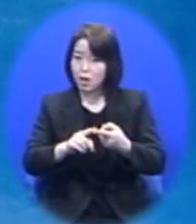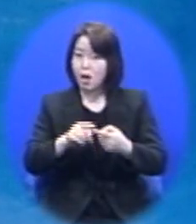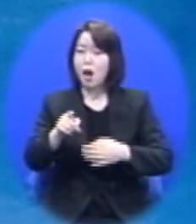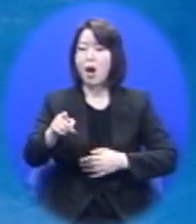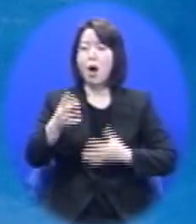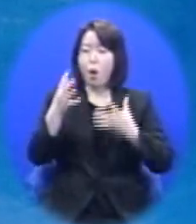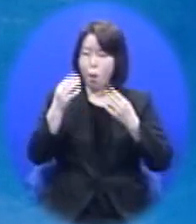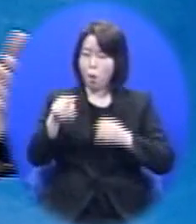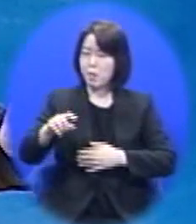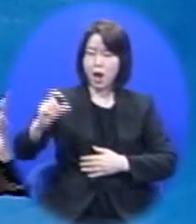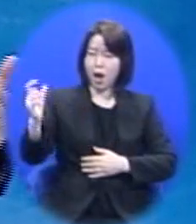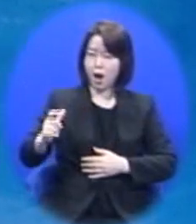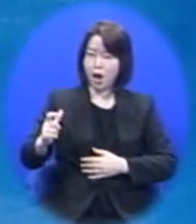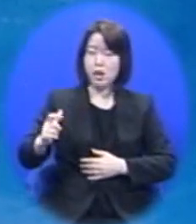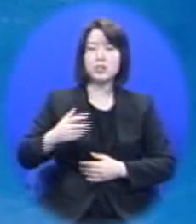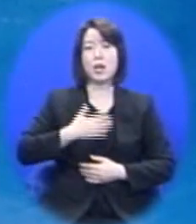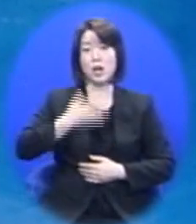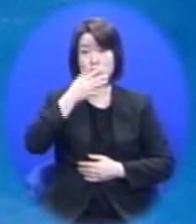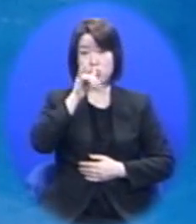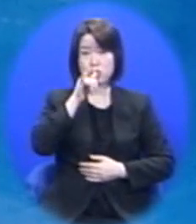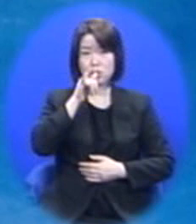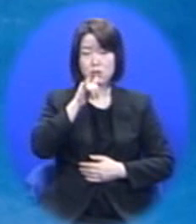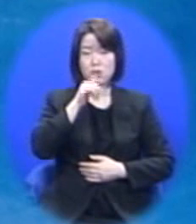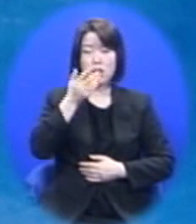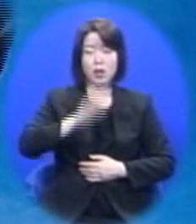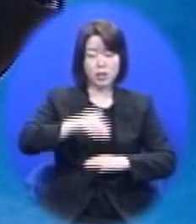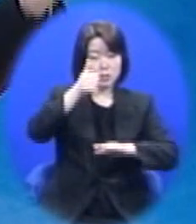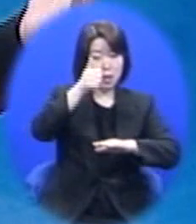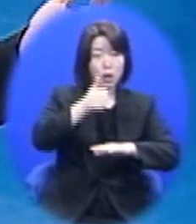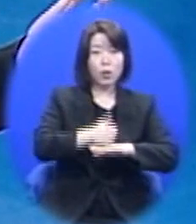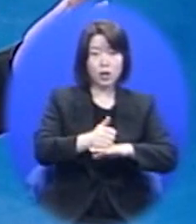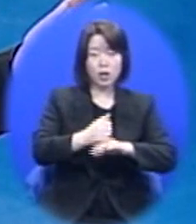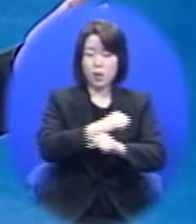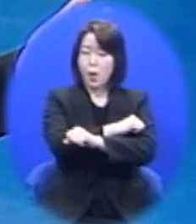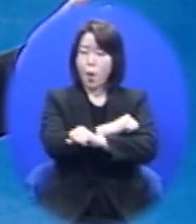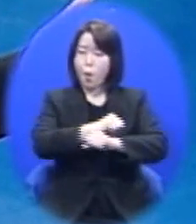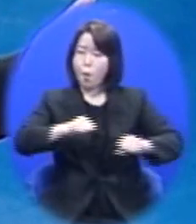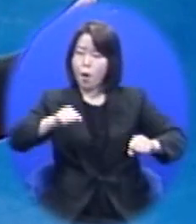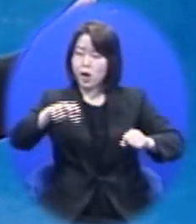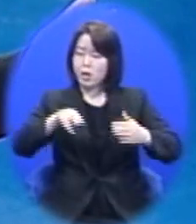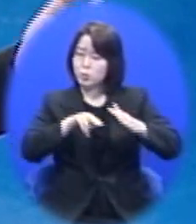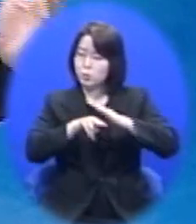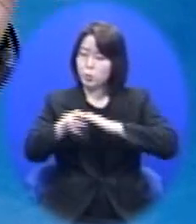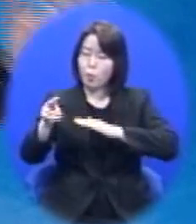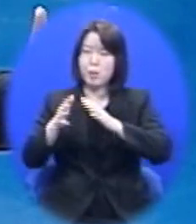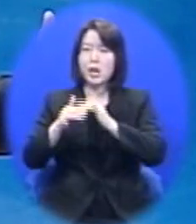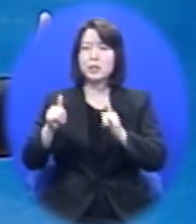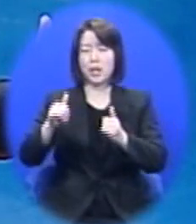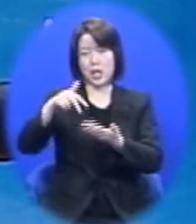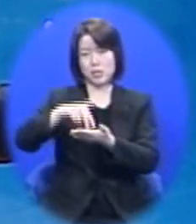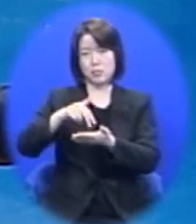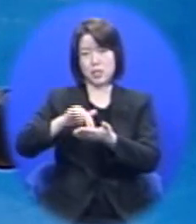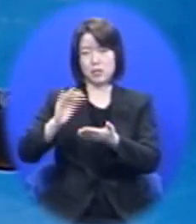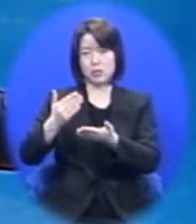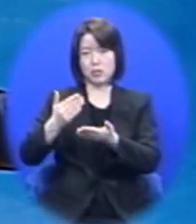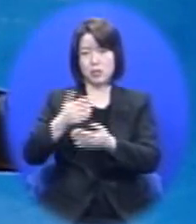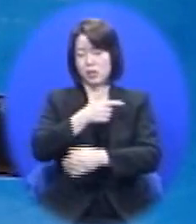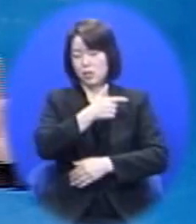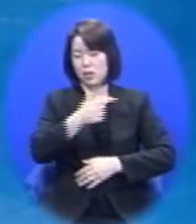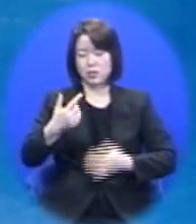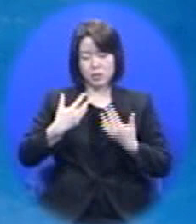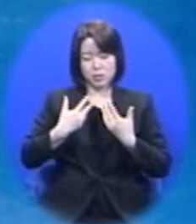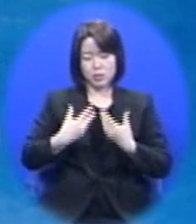거죠. 그러나 결과는 그는 광야로 도망자 신세가 되고 맙니다. 큰 좌절을